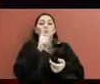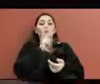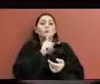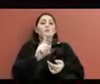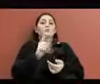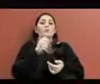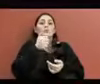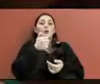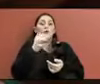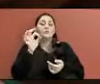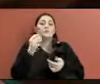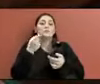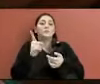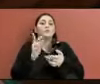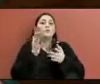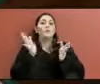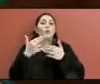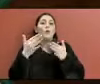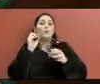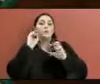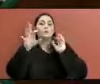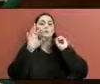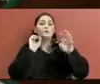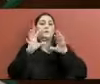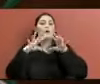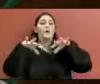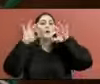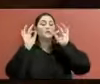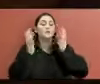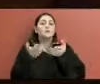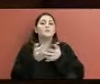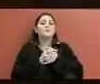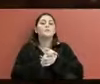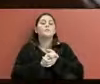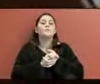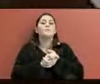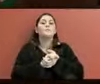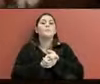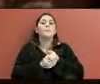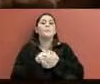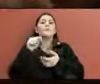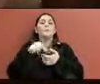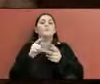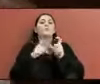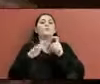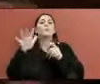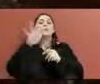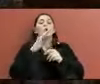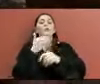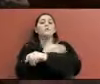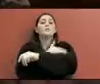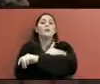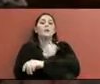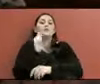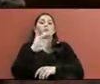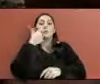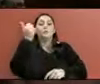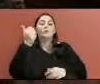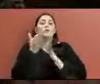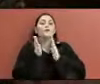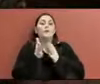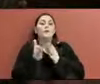koli dağıtıldı. Şu anda tekrar koli çalışmalarına bizim Sosyal Hizmetler Şube Müdürlüğümüz devam ediyor. Tabii bu noktada biz